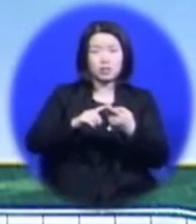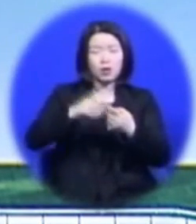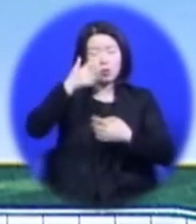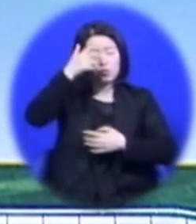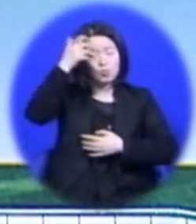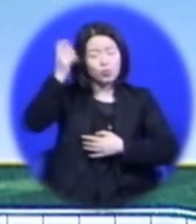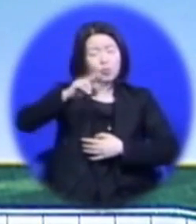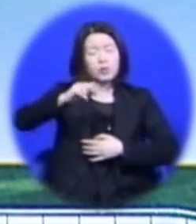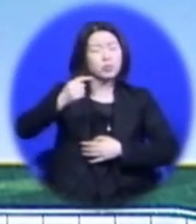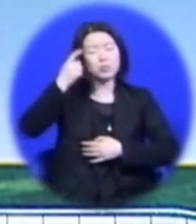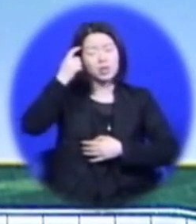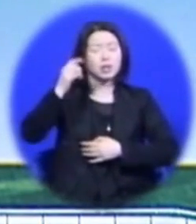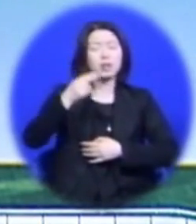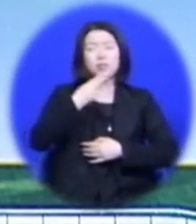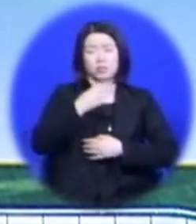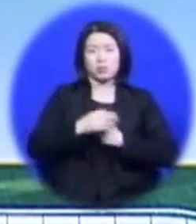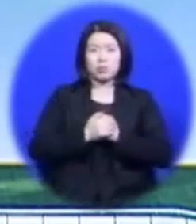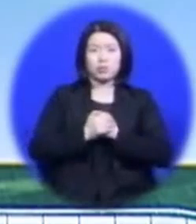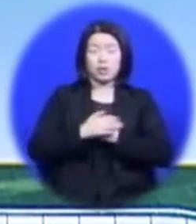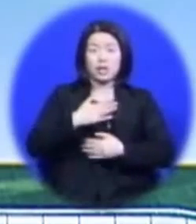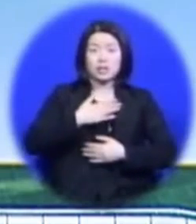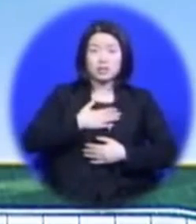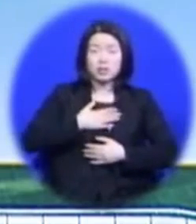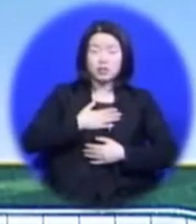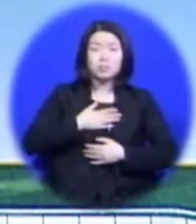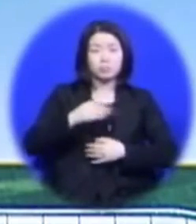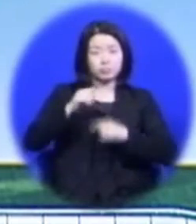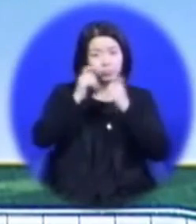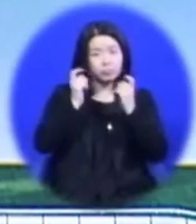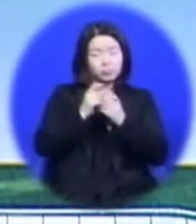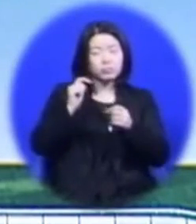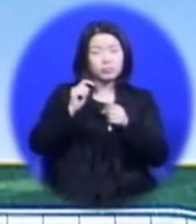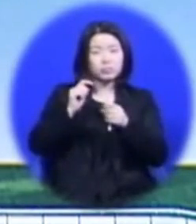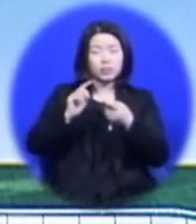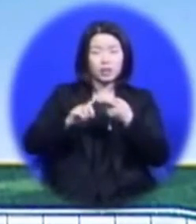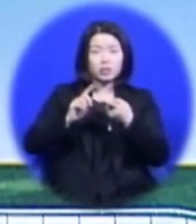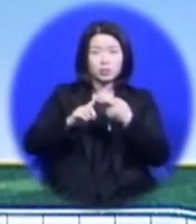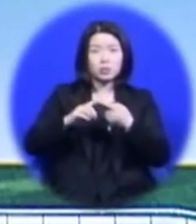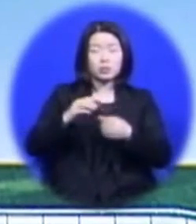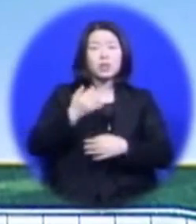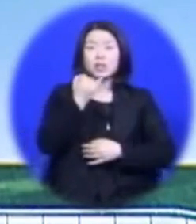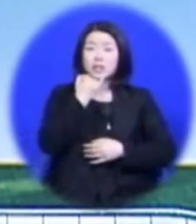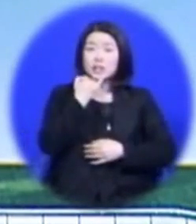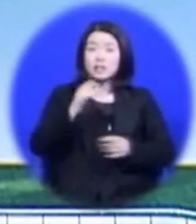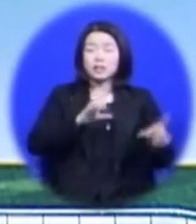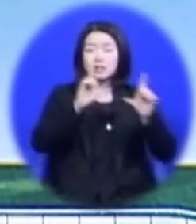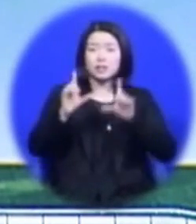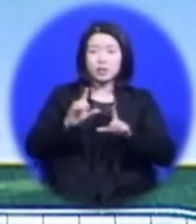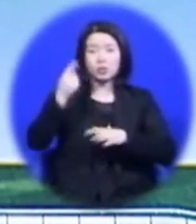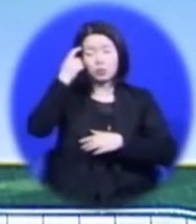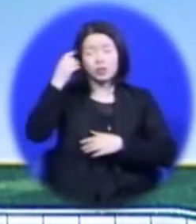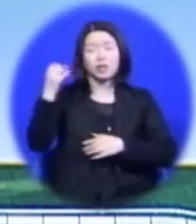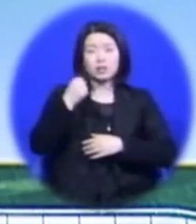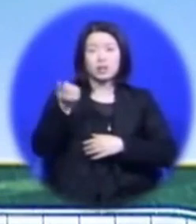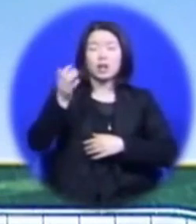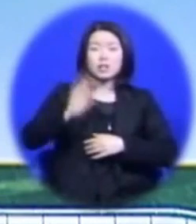않았습니다. 저는 나름대로 괜찮게 살았다고 생각했습니다. 그런데 성령의